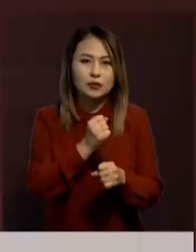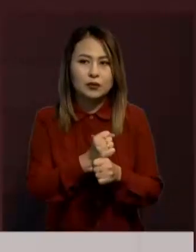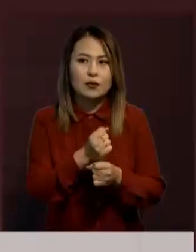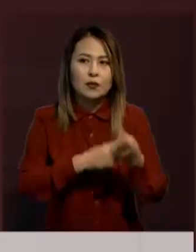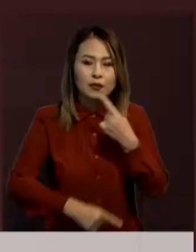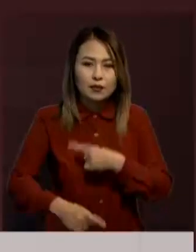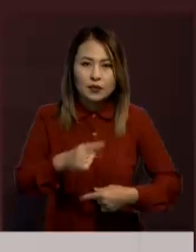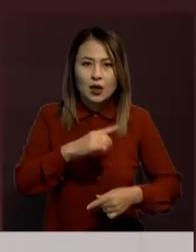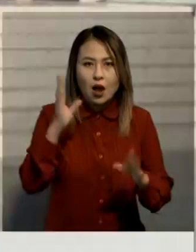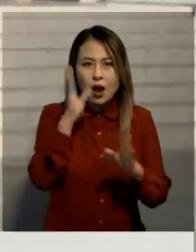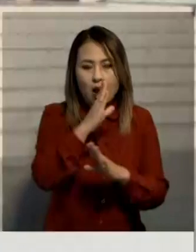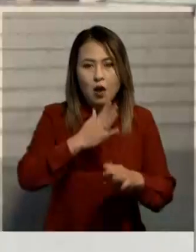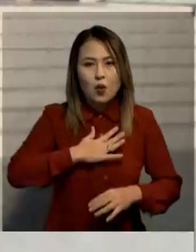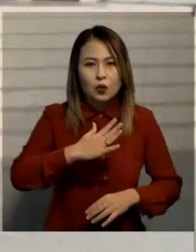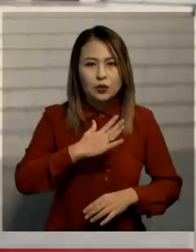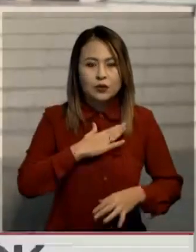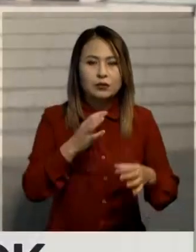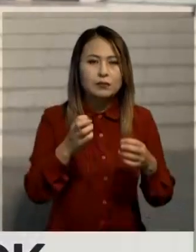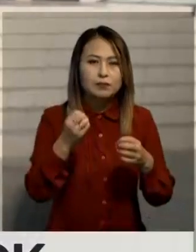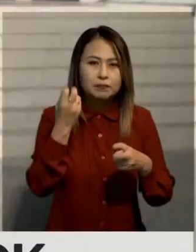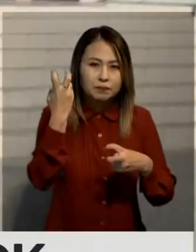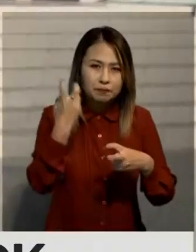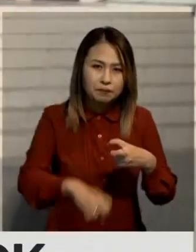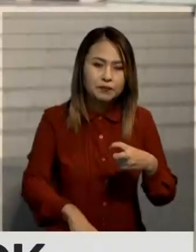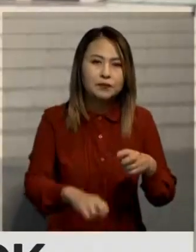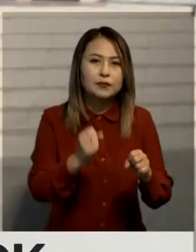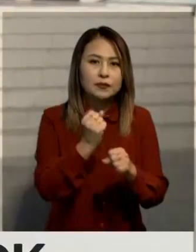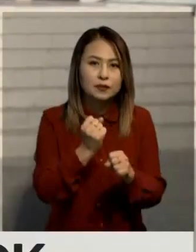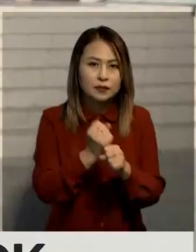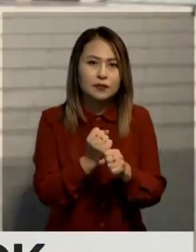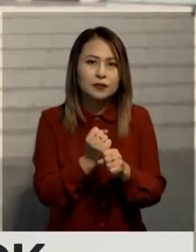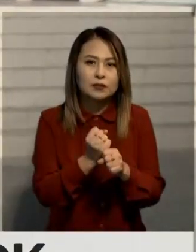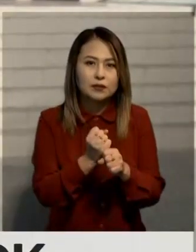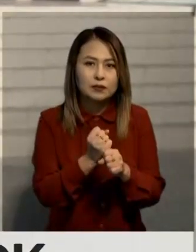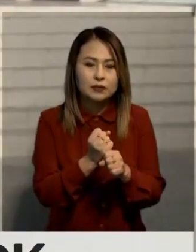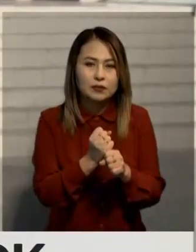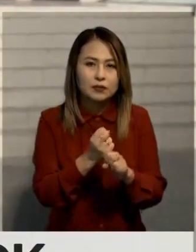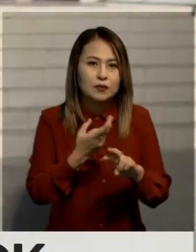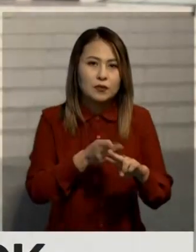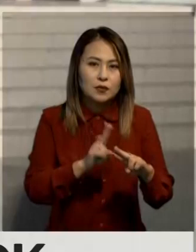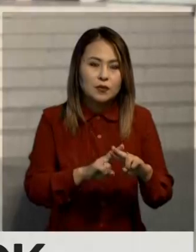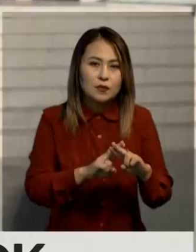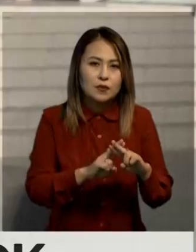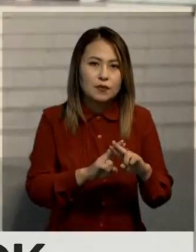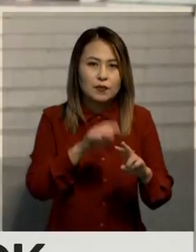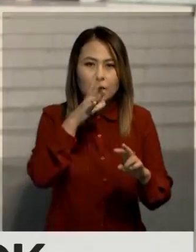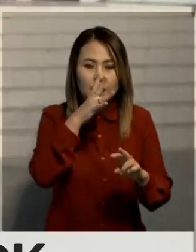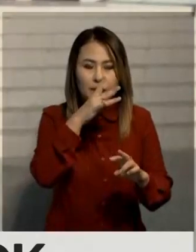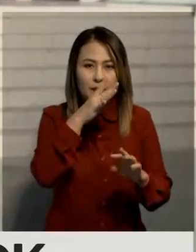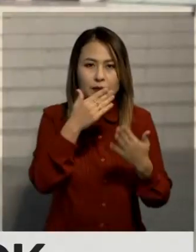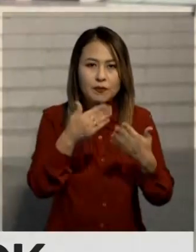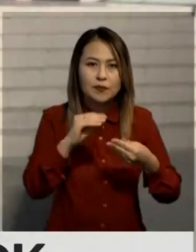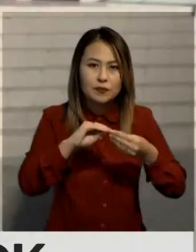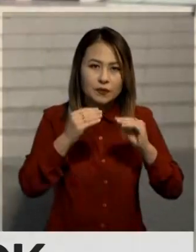келтірілді. Ауа дейді ғой, сол шығарылып, мысалы балабақша жылу қалпына келтірілді. Бүгінгі таңда бұл